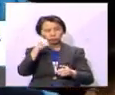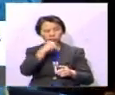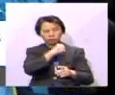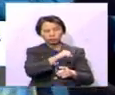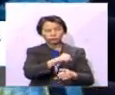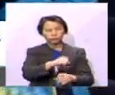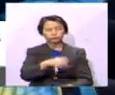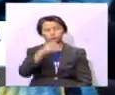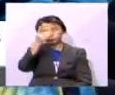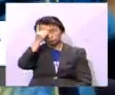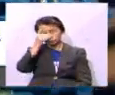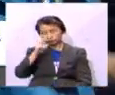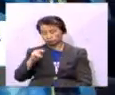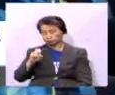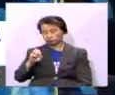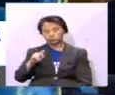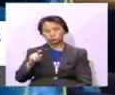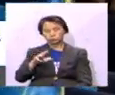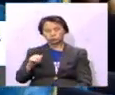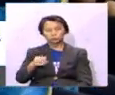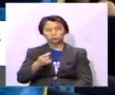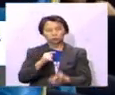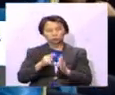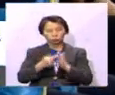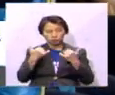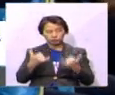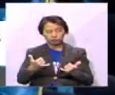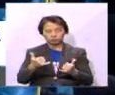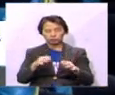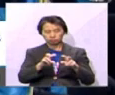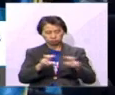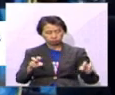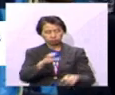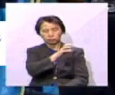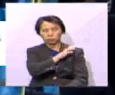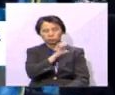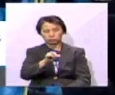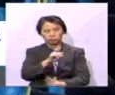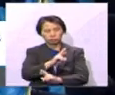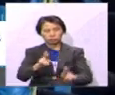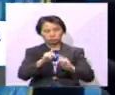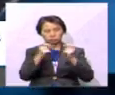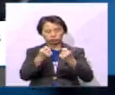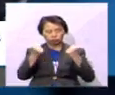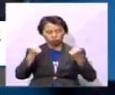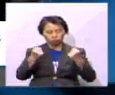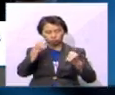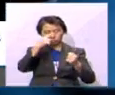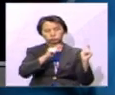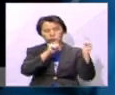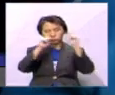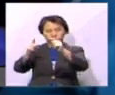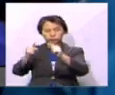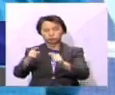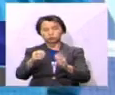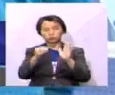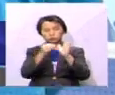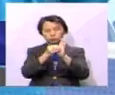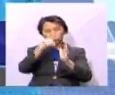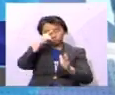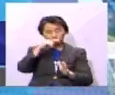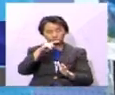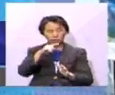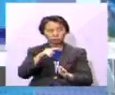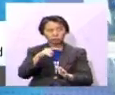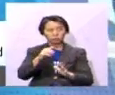Bagaimanapun, Datuk Seri Norza tetap menyedari bermula sekarang, barisan kejurulatihan perlu menjadikan pasukan mantap untuk ke Bangkok, Thailand.